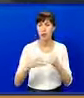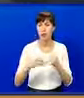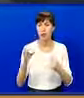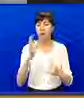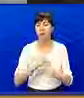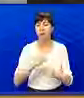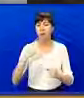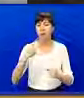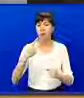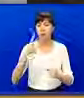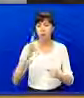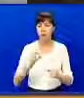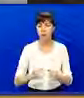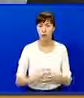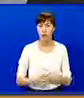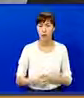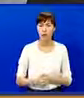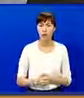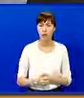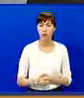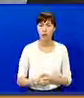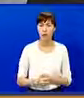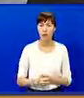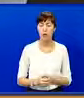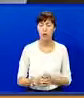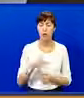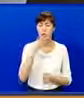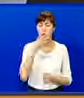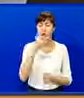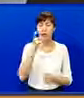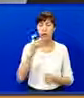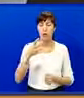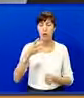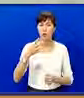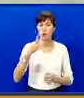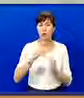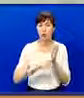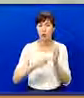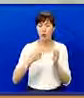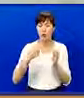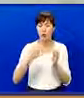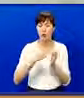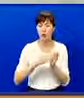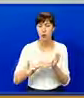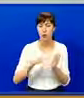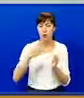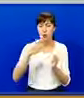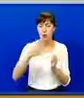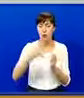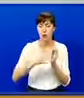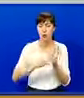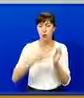отыр. Енді арыз шағымдарға келсек, есепті мерзімде мамандар 4708 хатты тіркеп, оның 3797-сіне